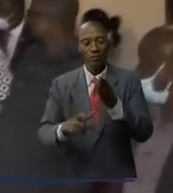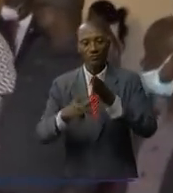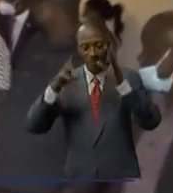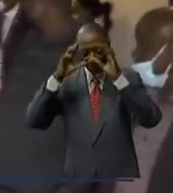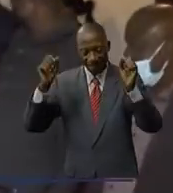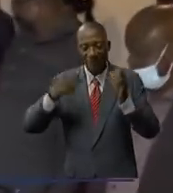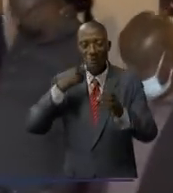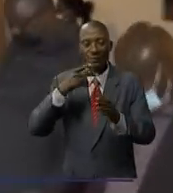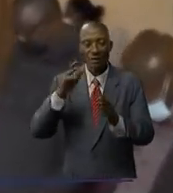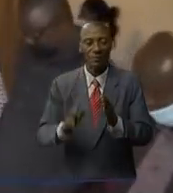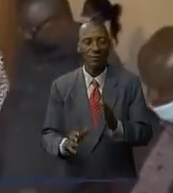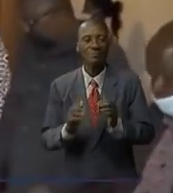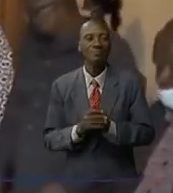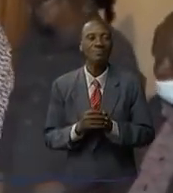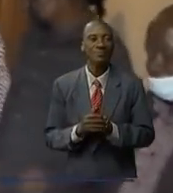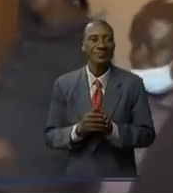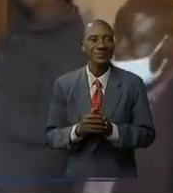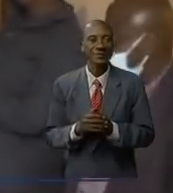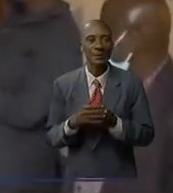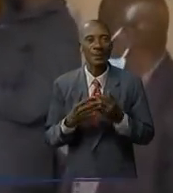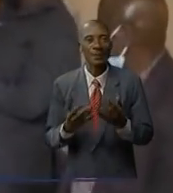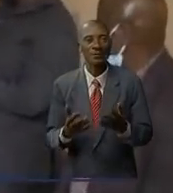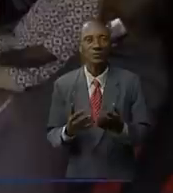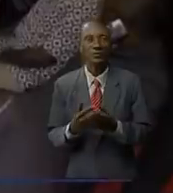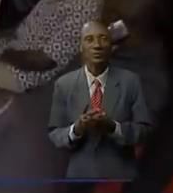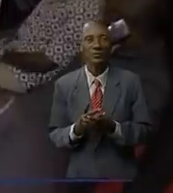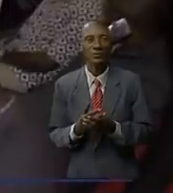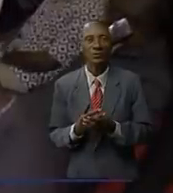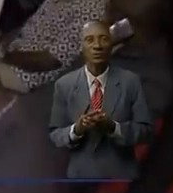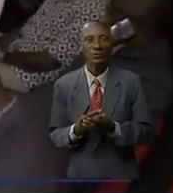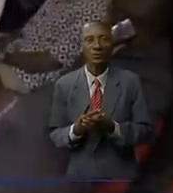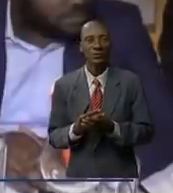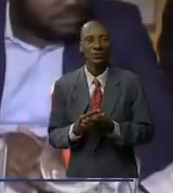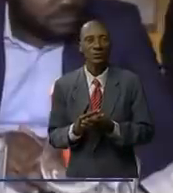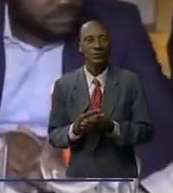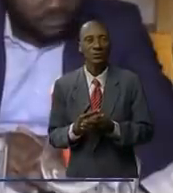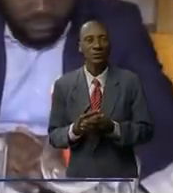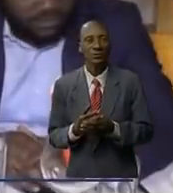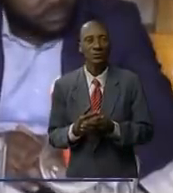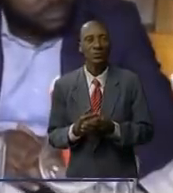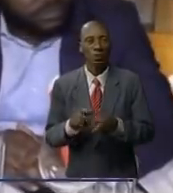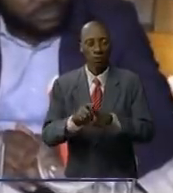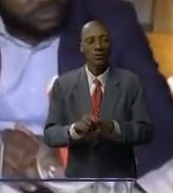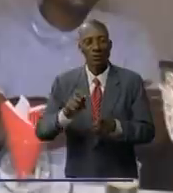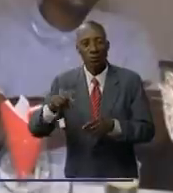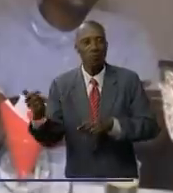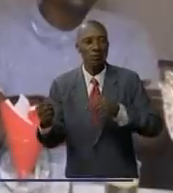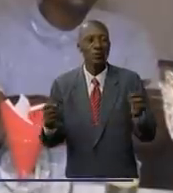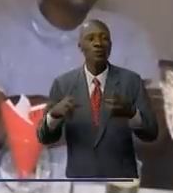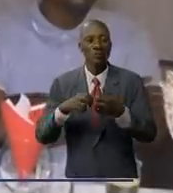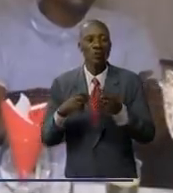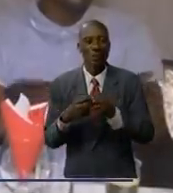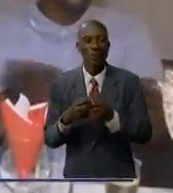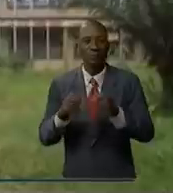Parlement, l'honorable Sangoumate Mongonde Mosai. Les multiples problèmes auxquels fait face le Grand Équateur ont